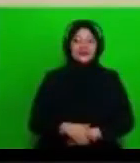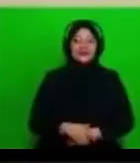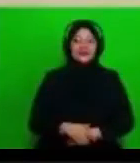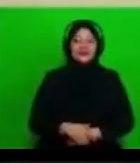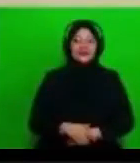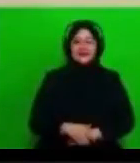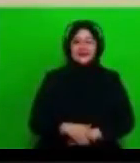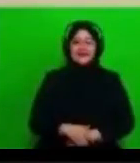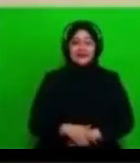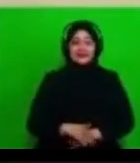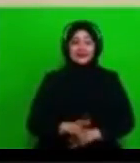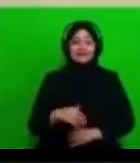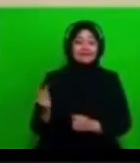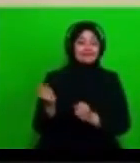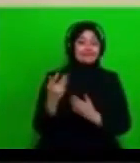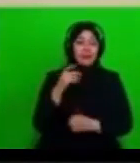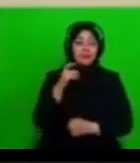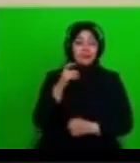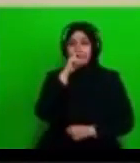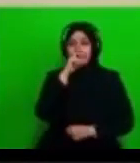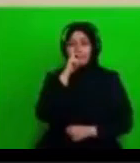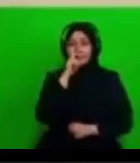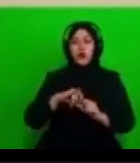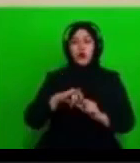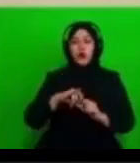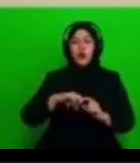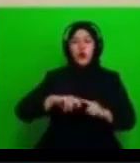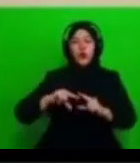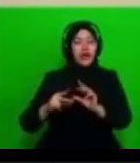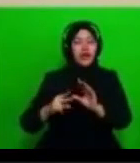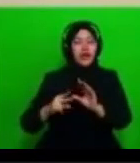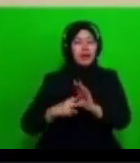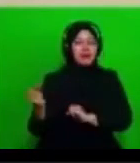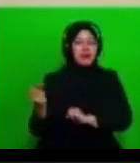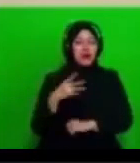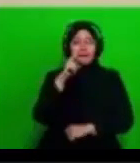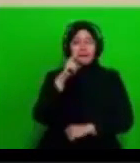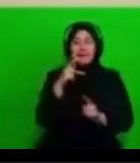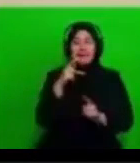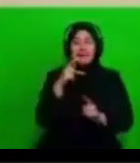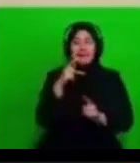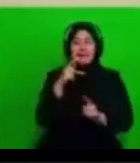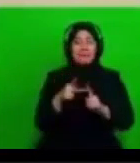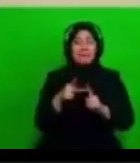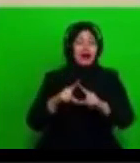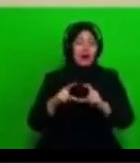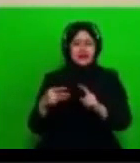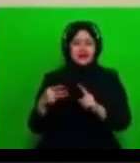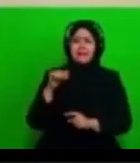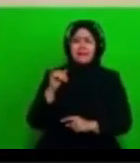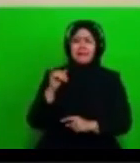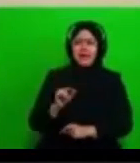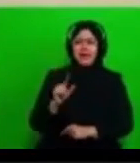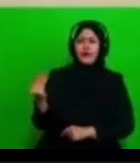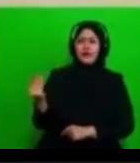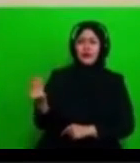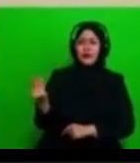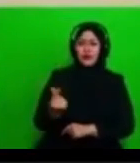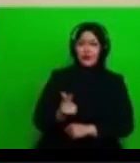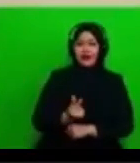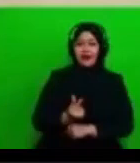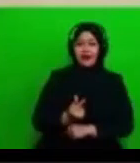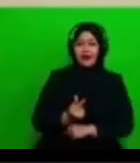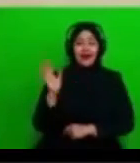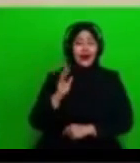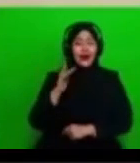membuka juga. Iya, ada dua penanyaan lagi nanti. Betul, betul. Dan terkait dengan yang disampaikan Pak Wikan juga tadi sempat menyebut nama Pak Hasbi. Rasanya kurang lengkap kalau